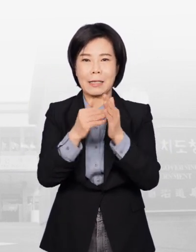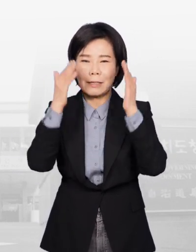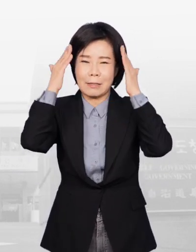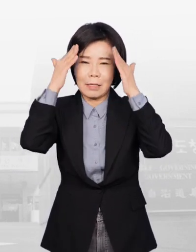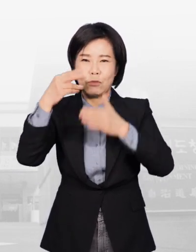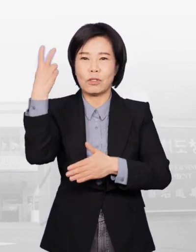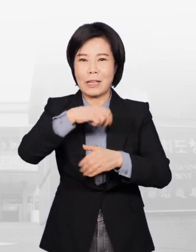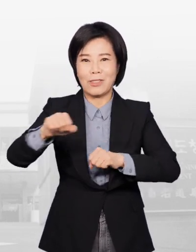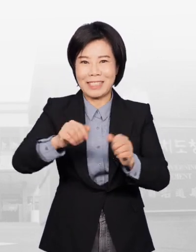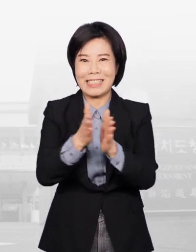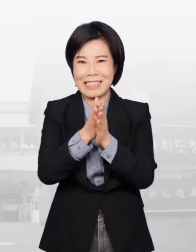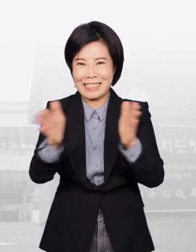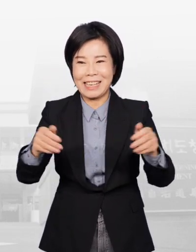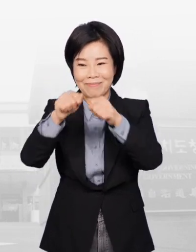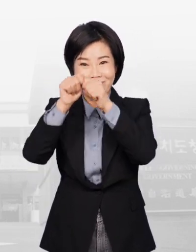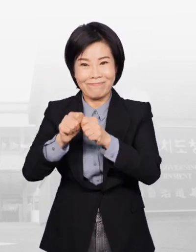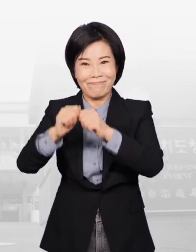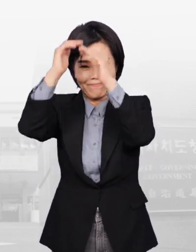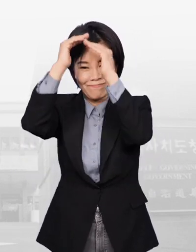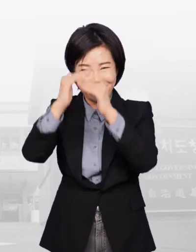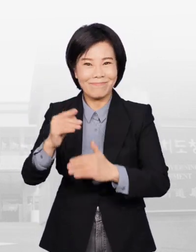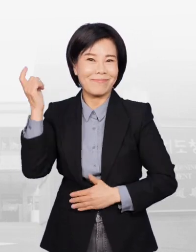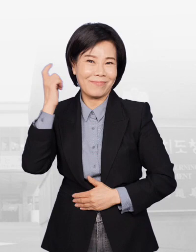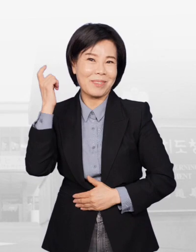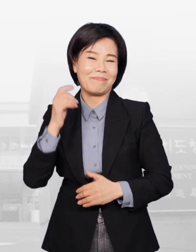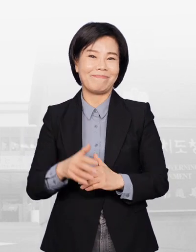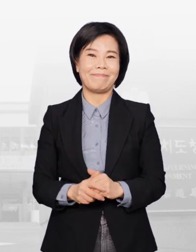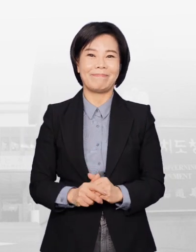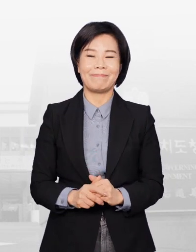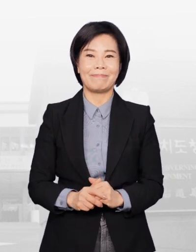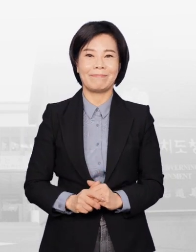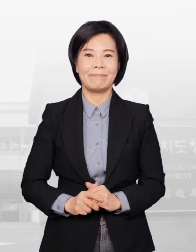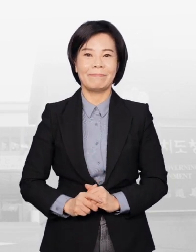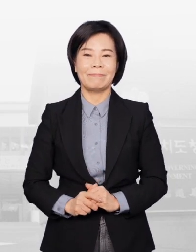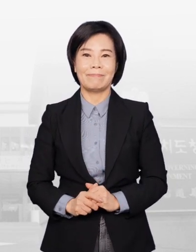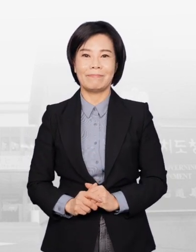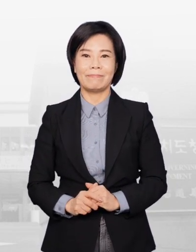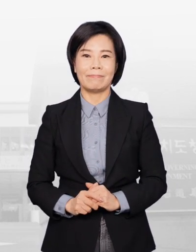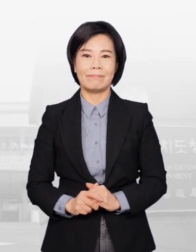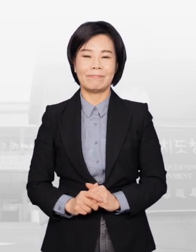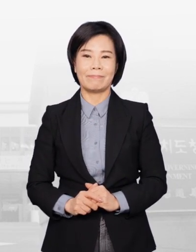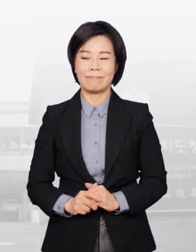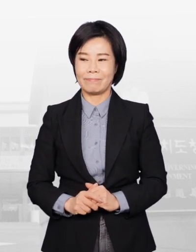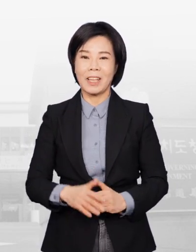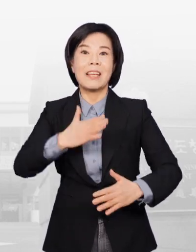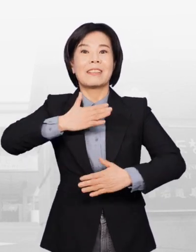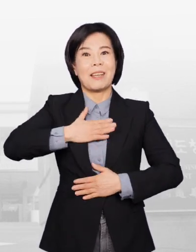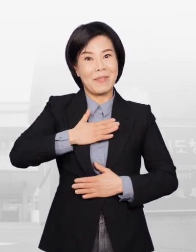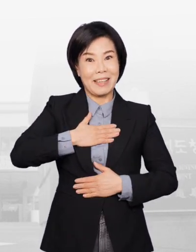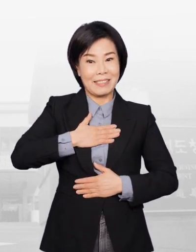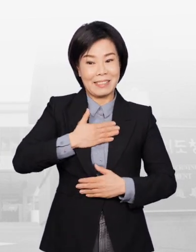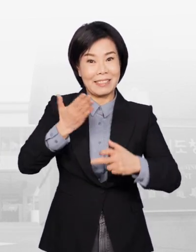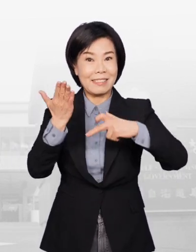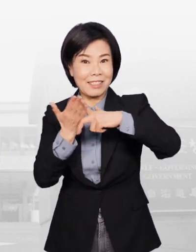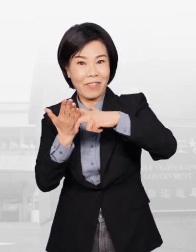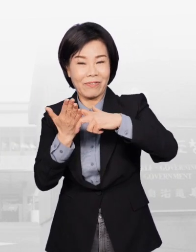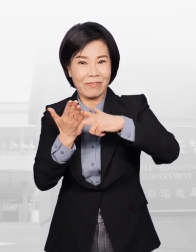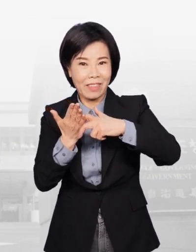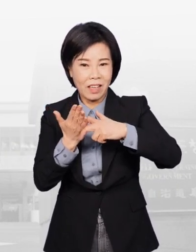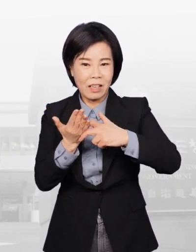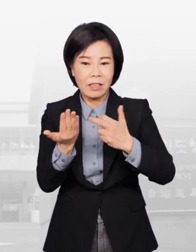단속 활동을 펼칠 계획입니다. 자세한 이야기는 관계자의 말을 통해 들어보겠습니다. 네, 탐나는